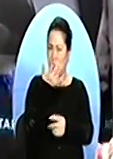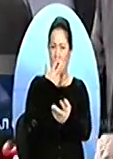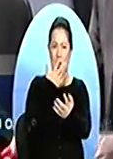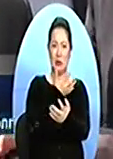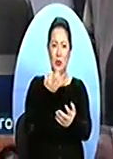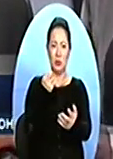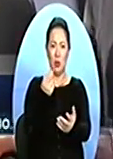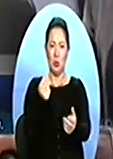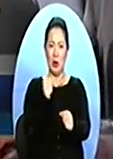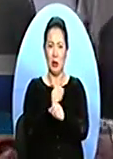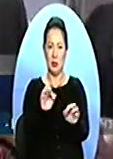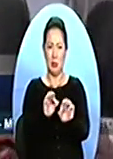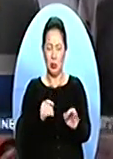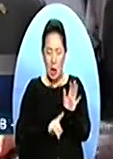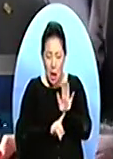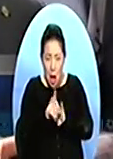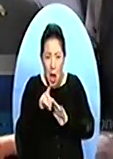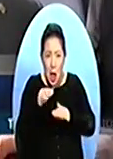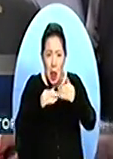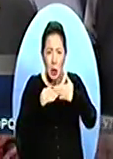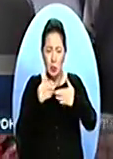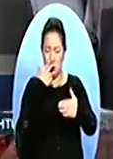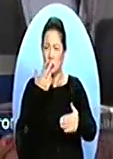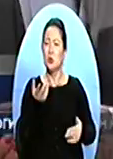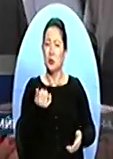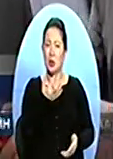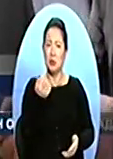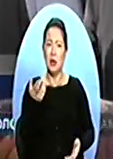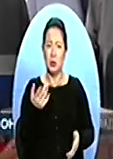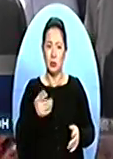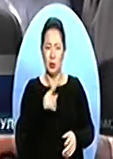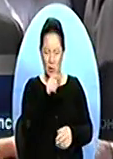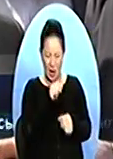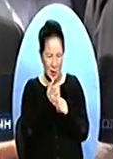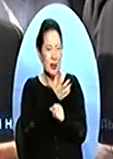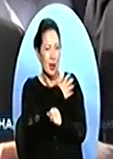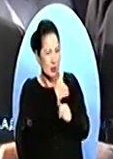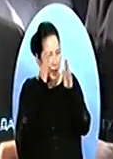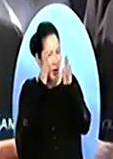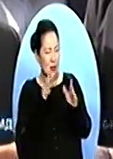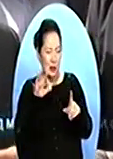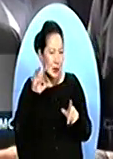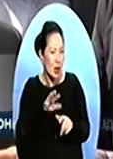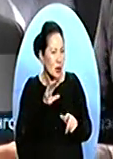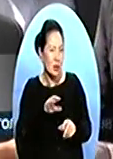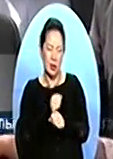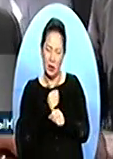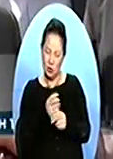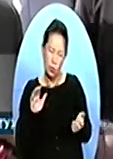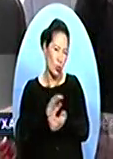Тэгээ би тэгээ би эхэлсэн төдий л байна. Тэгээ би юу гэж хэлэх гэж байна вөхөр нэгдүгээр танах бол хариуцлагатай хандаад жаахан шахалт өгөөд